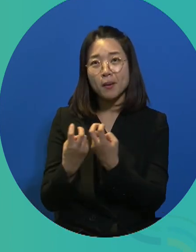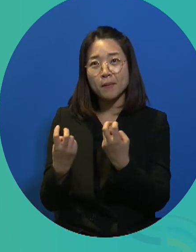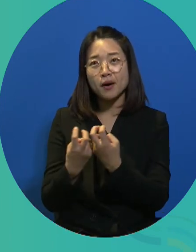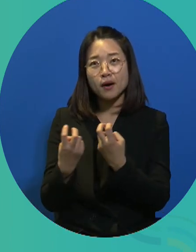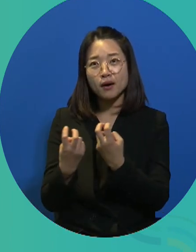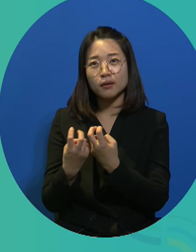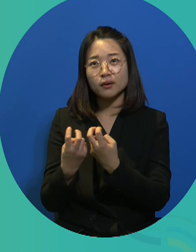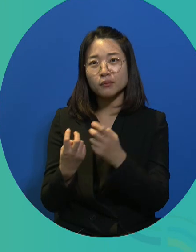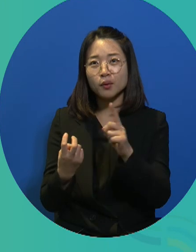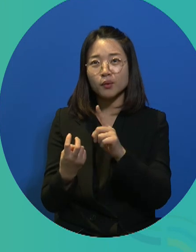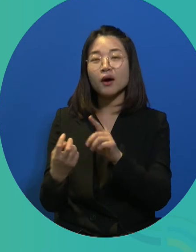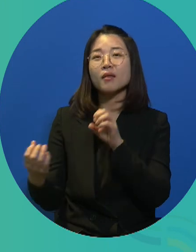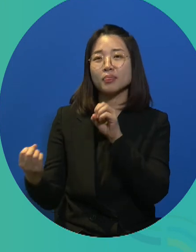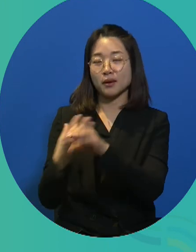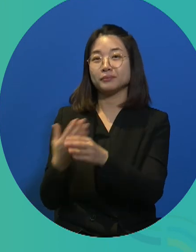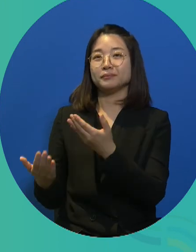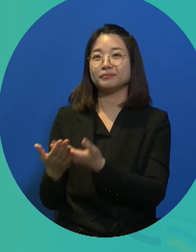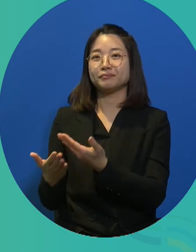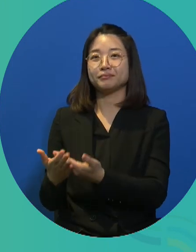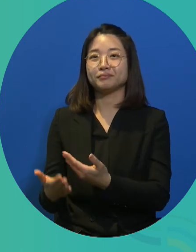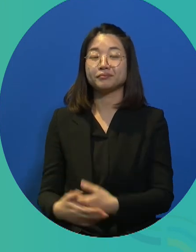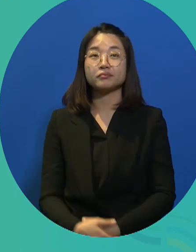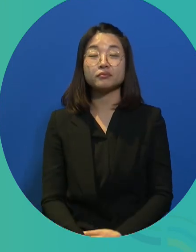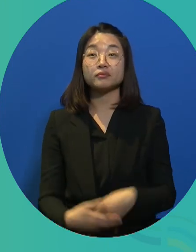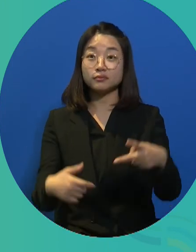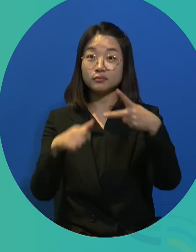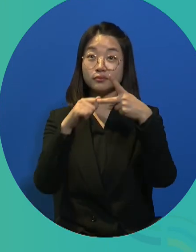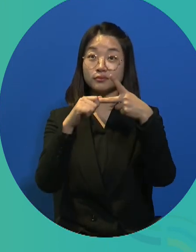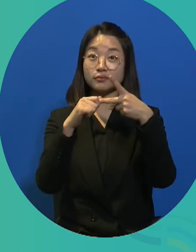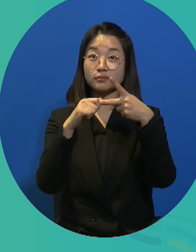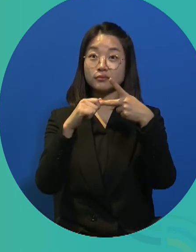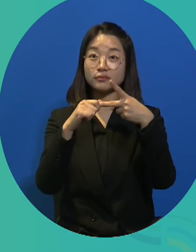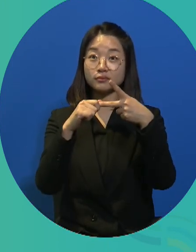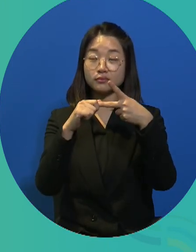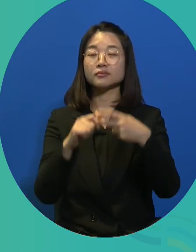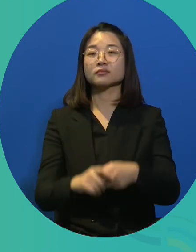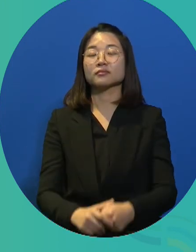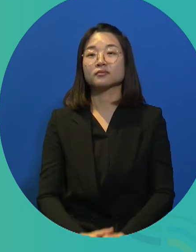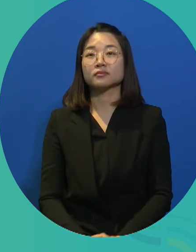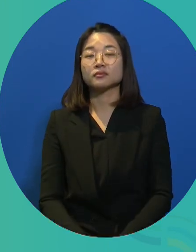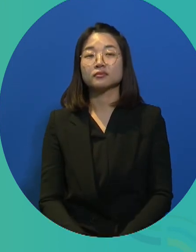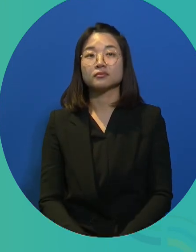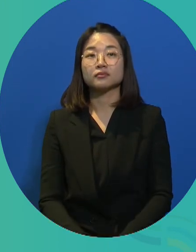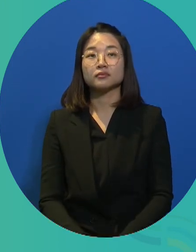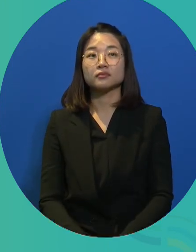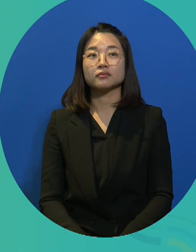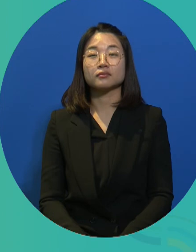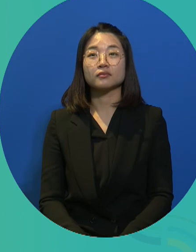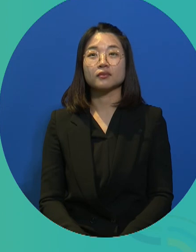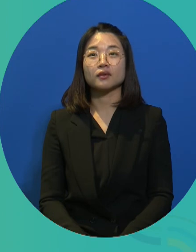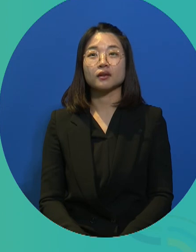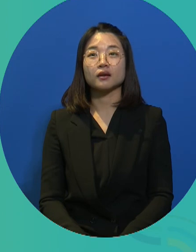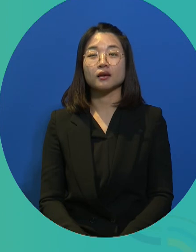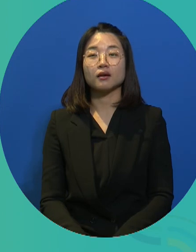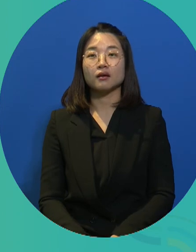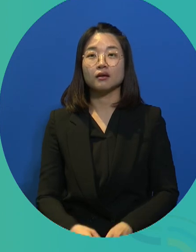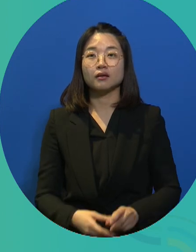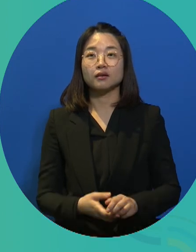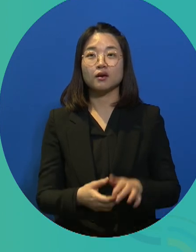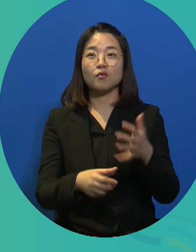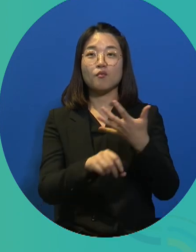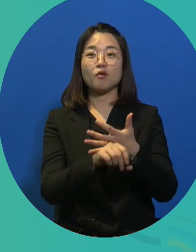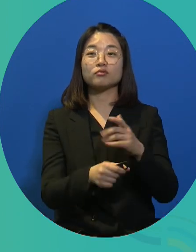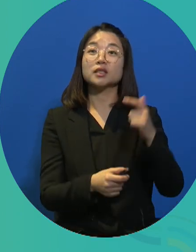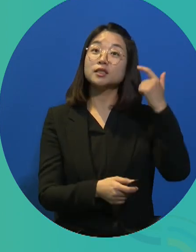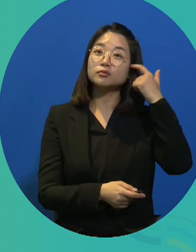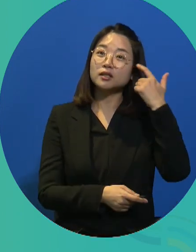무엇이라고 보시는지 좀 그 견해가 궁금하고요. 또 두 번째는 그 스티븐 앨런 대표님께